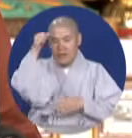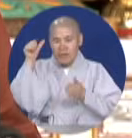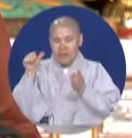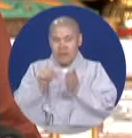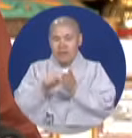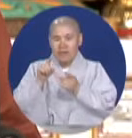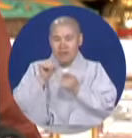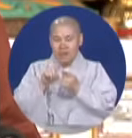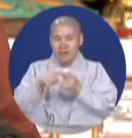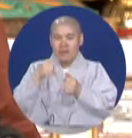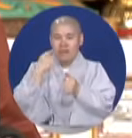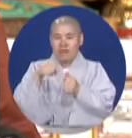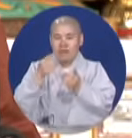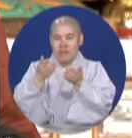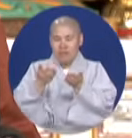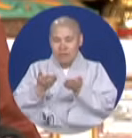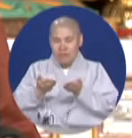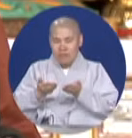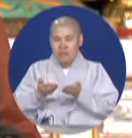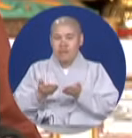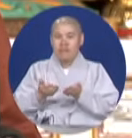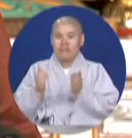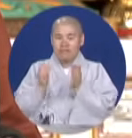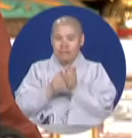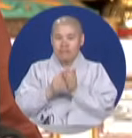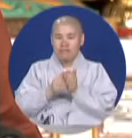인생을 가르쳐 줬습니다.